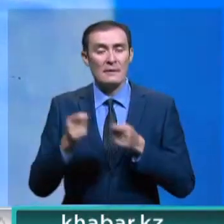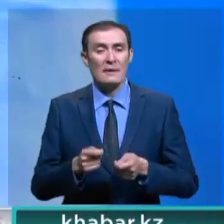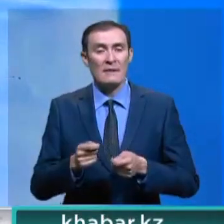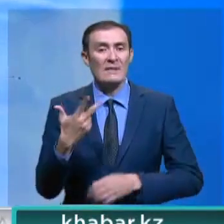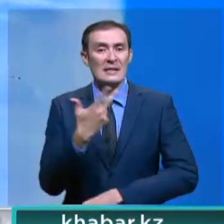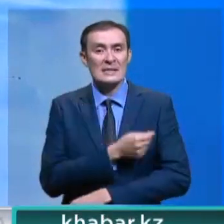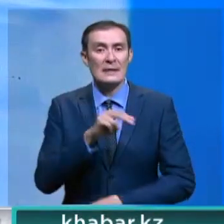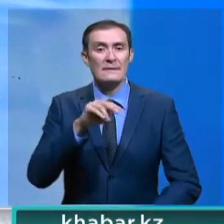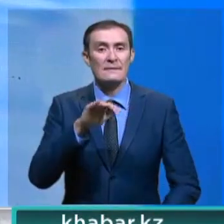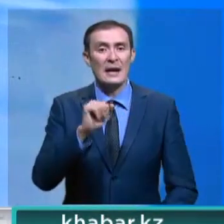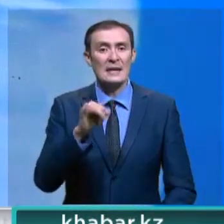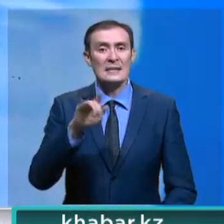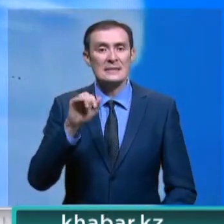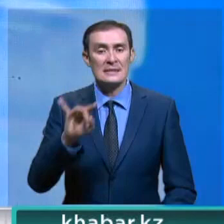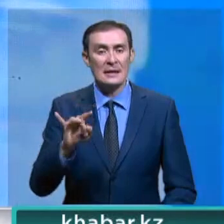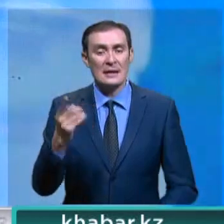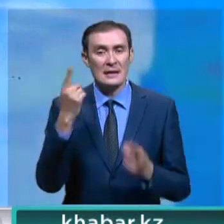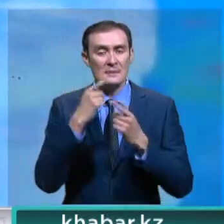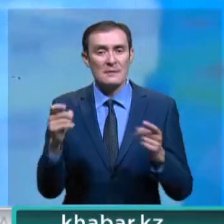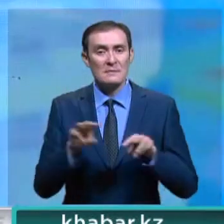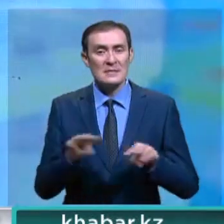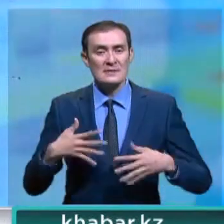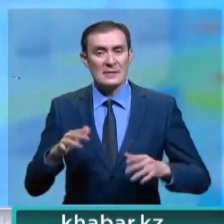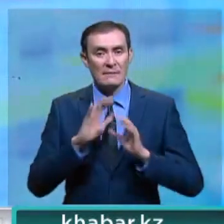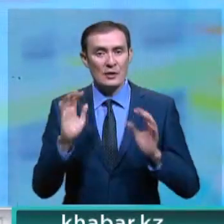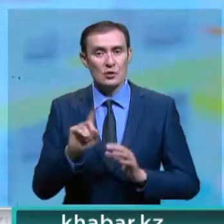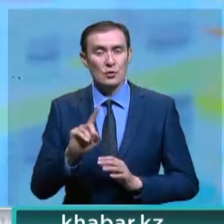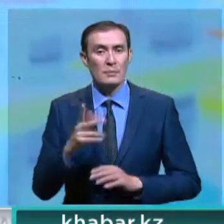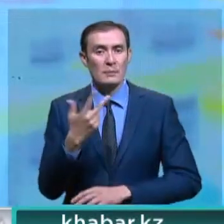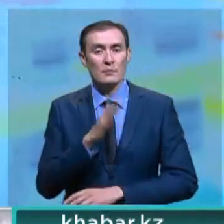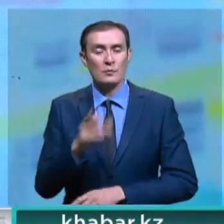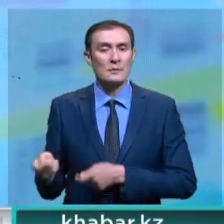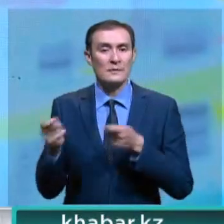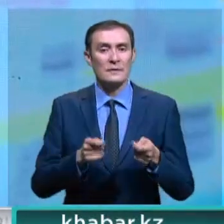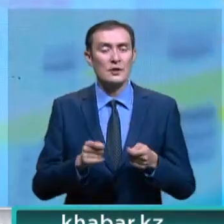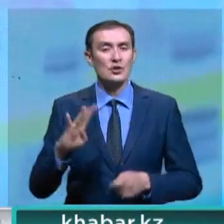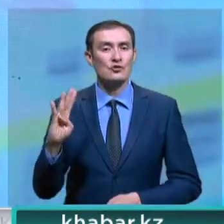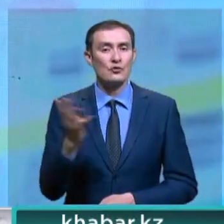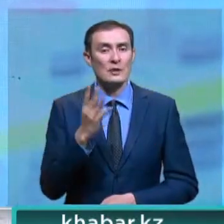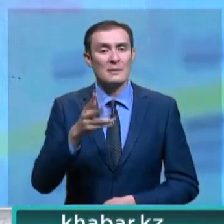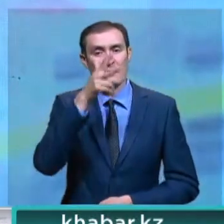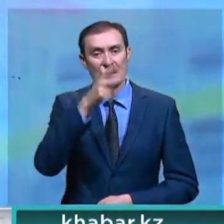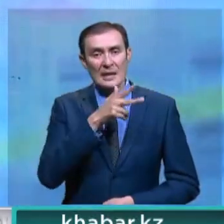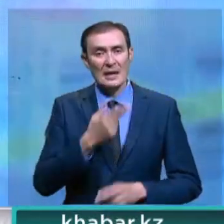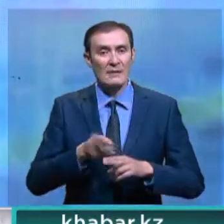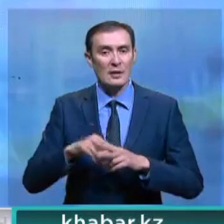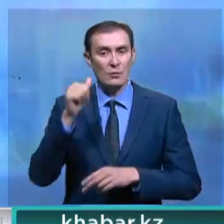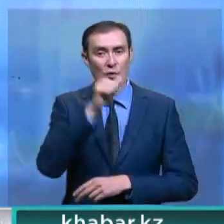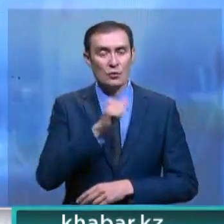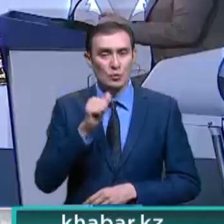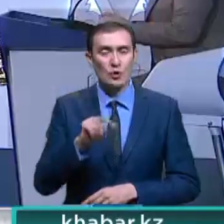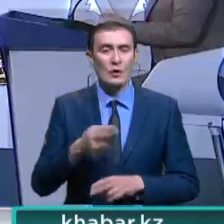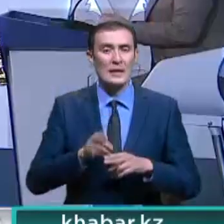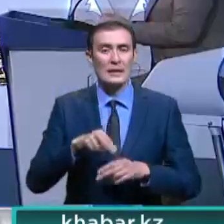pfizer напомню ранее минздраве сообщали что препарат поставит в республику в четвертом квартале этого года надо